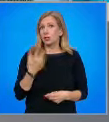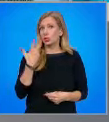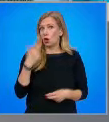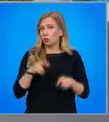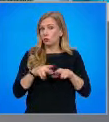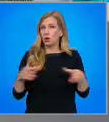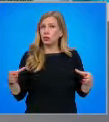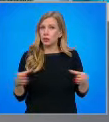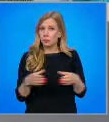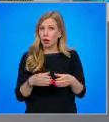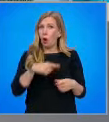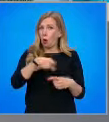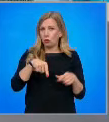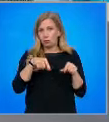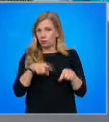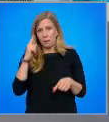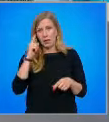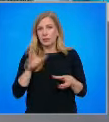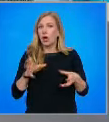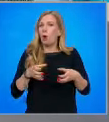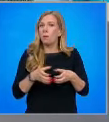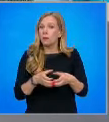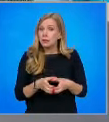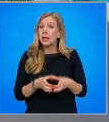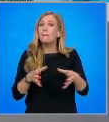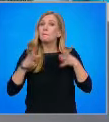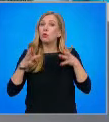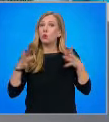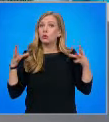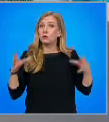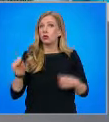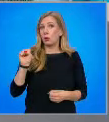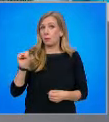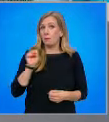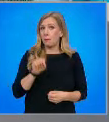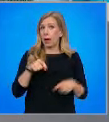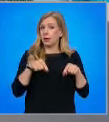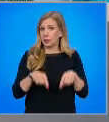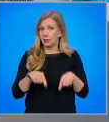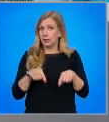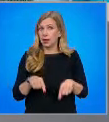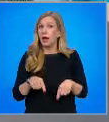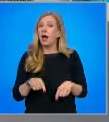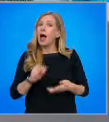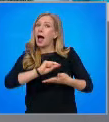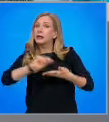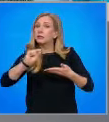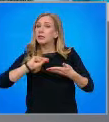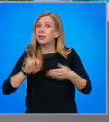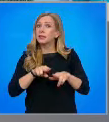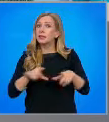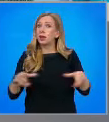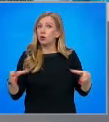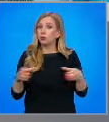Народно събрание. Около това мнение се обединиха мнозинството от парламентарно представените партии. Администрацията на